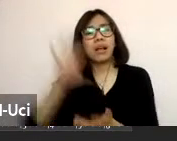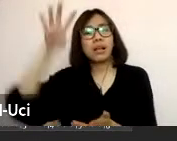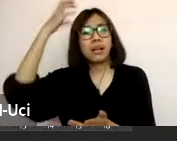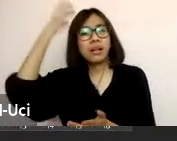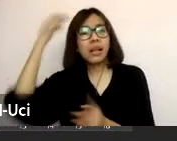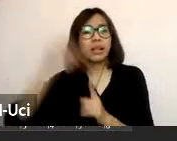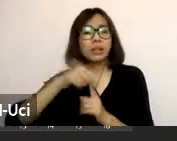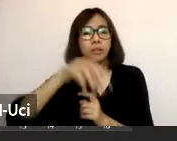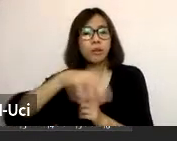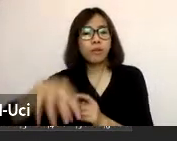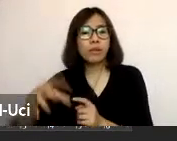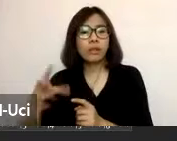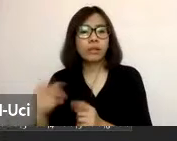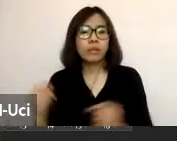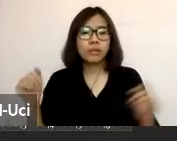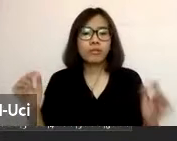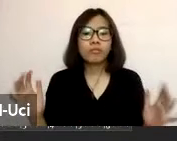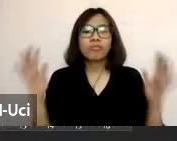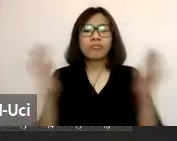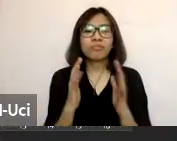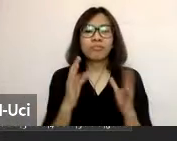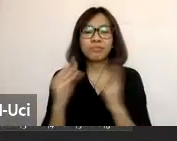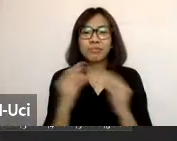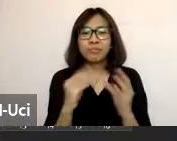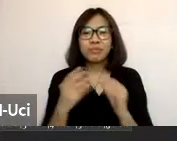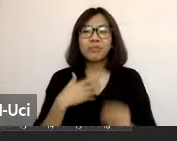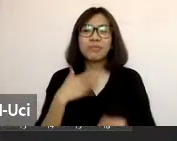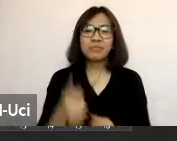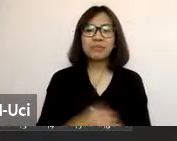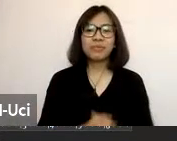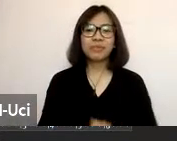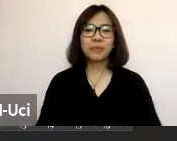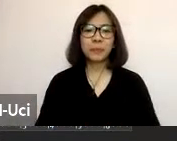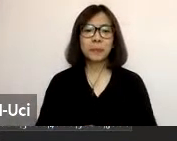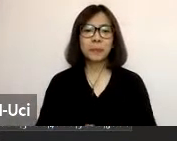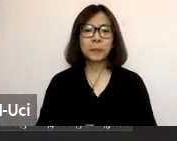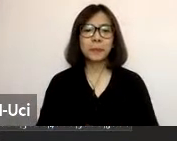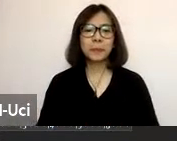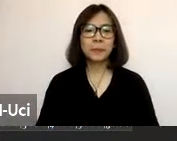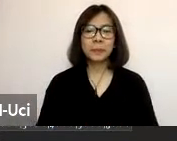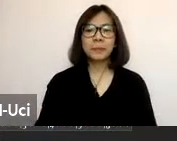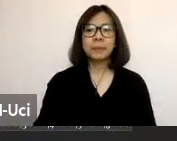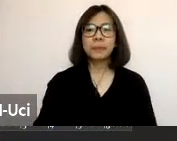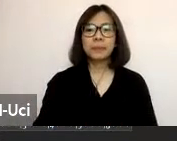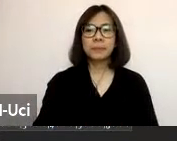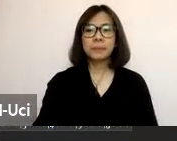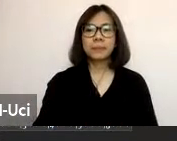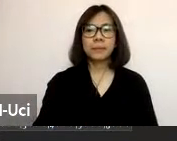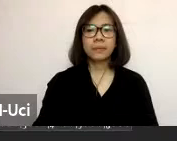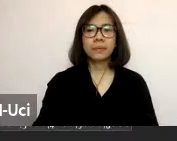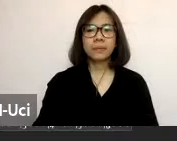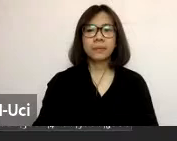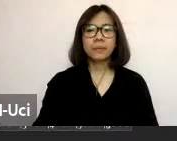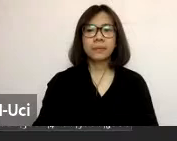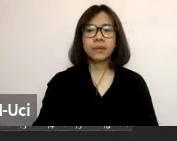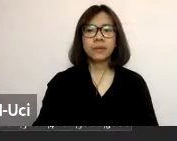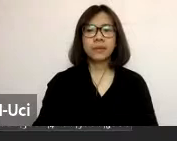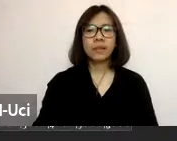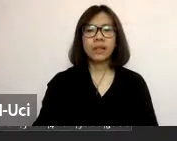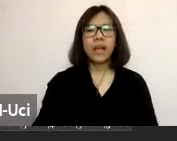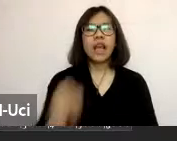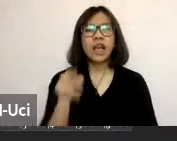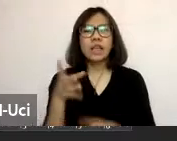proses mediasi disana ini salah satu Apa hambatan atau ha